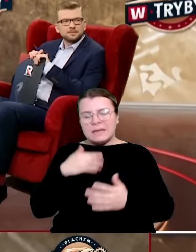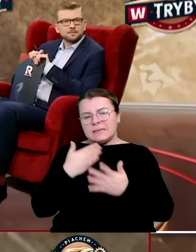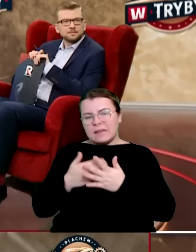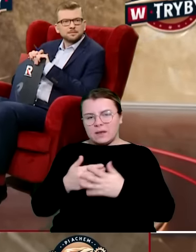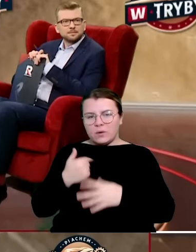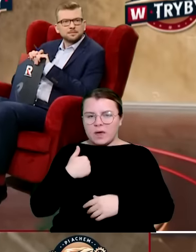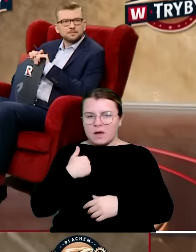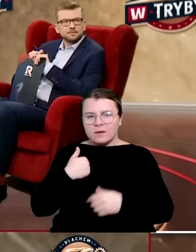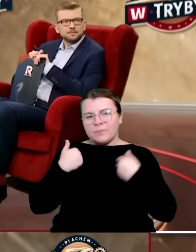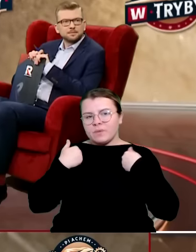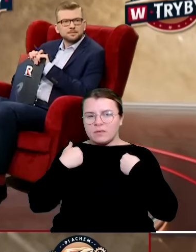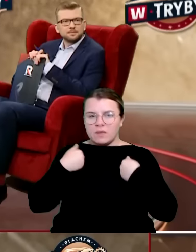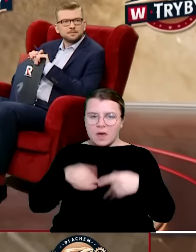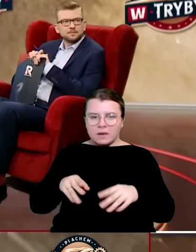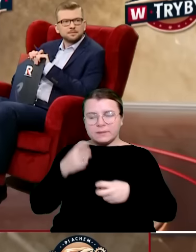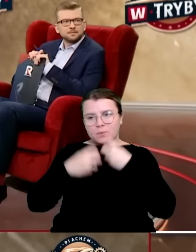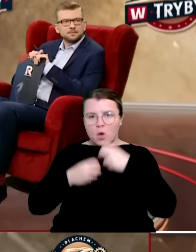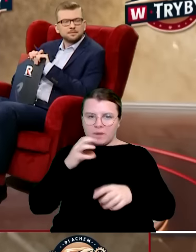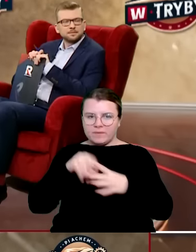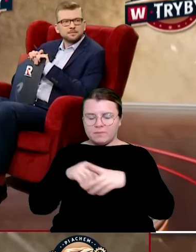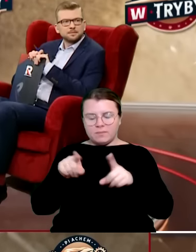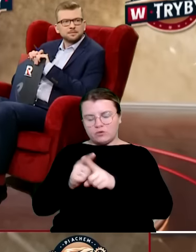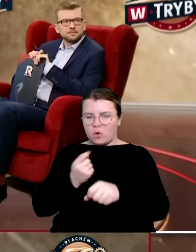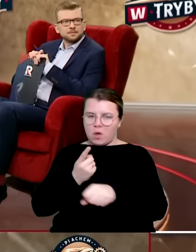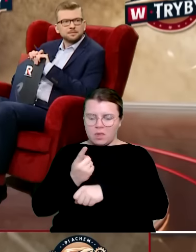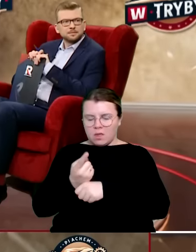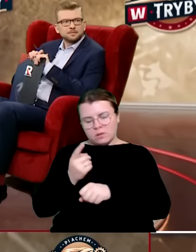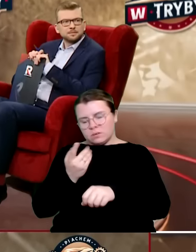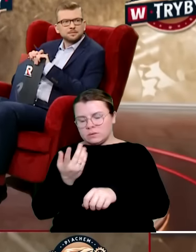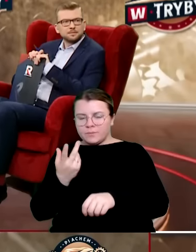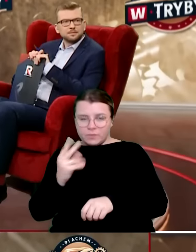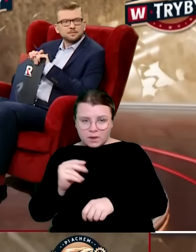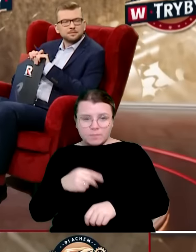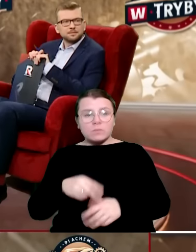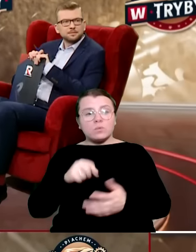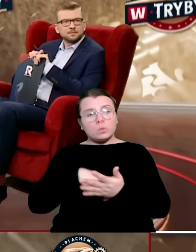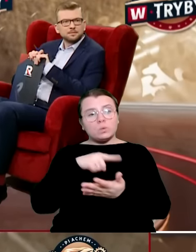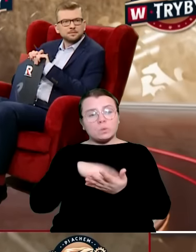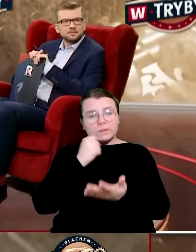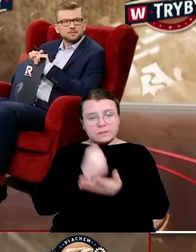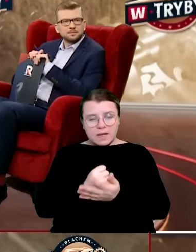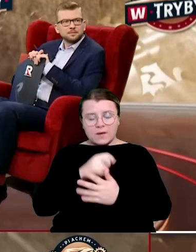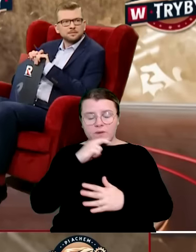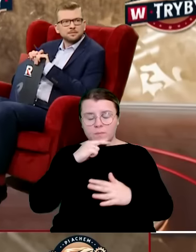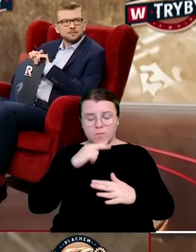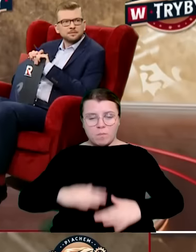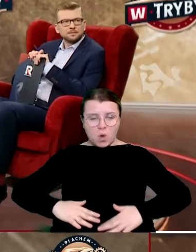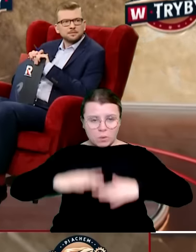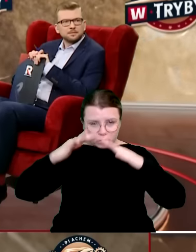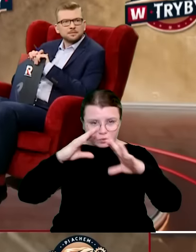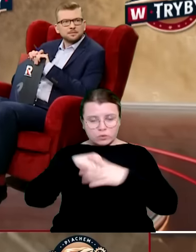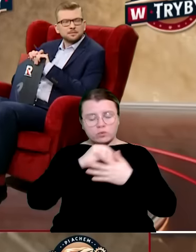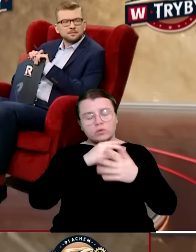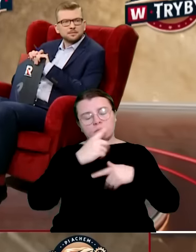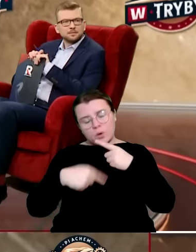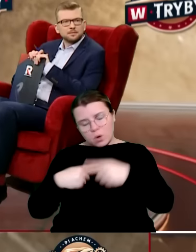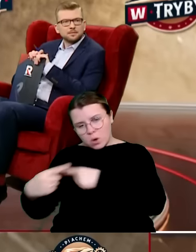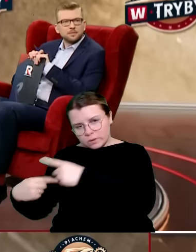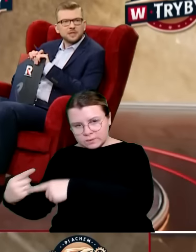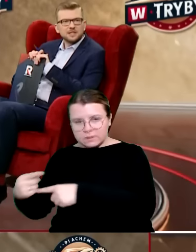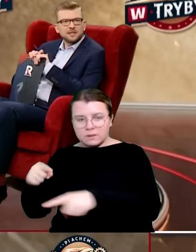do tego tematu i problemu. Fakt jest faktem, ustawa powodziowa przeszła przez proces ustawodawczy i ta ustawa powodziowa zacznie za